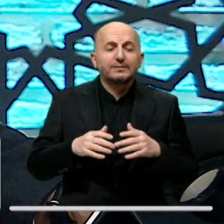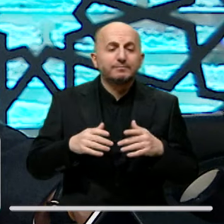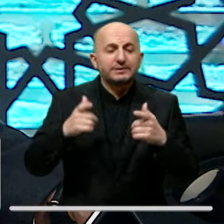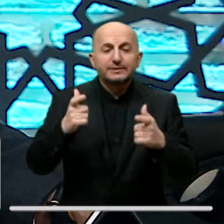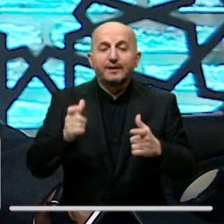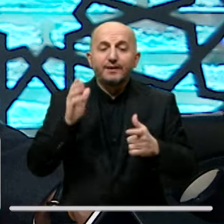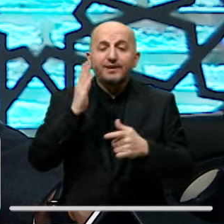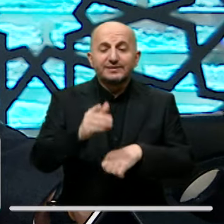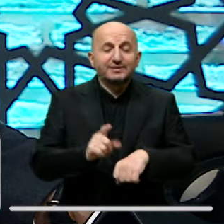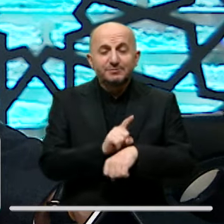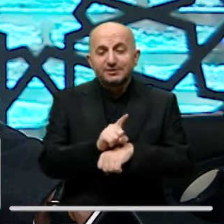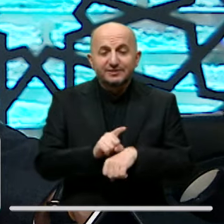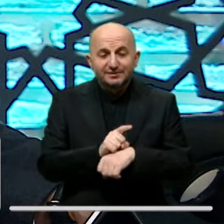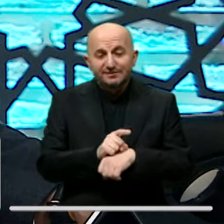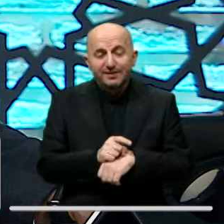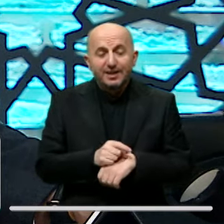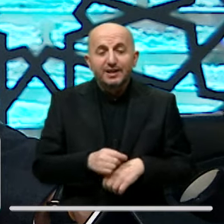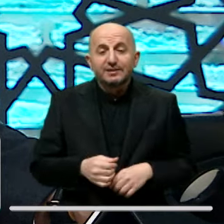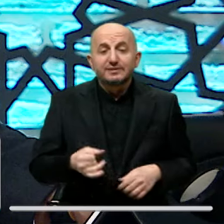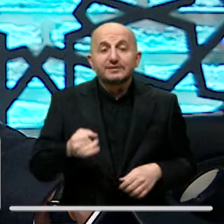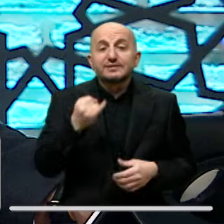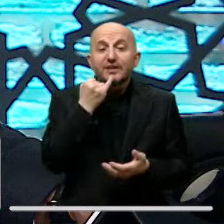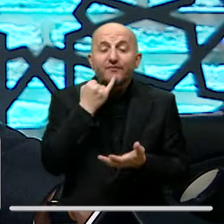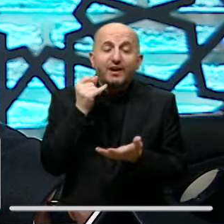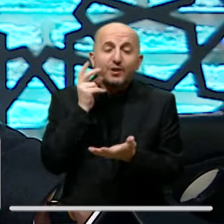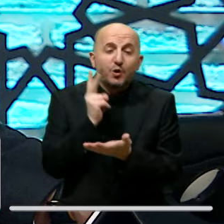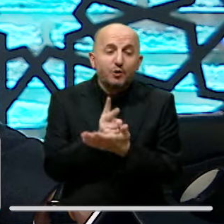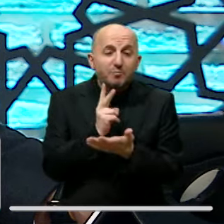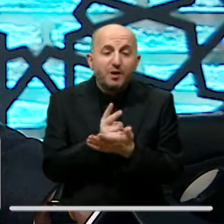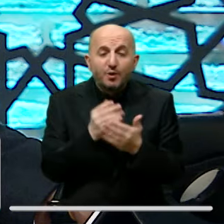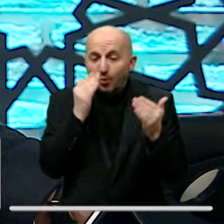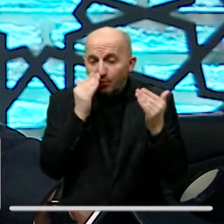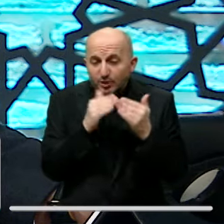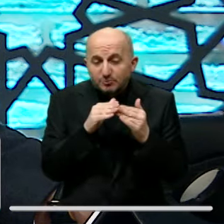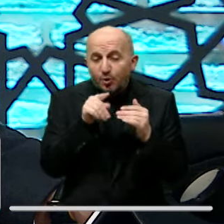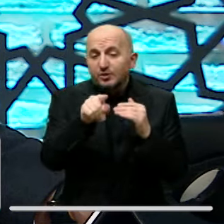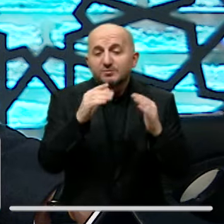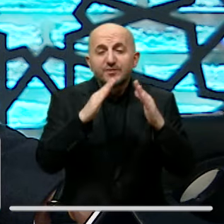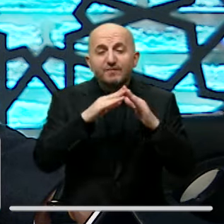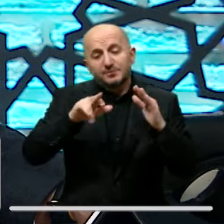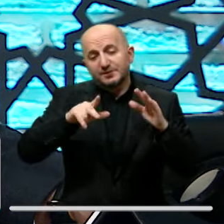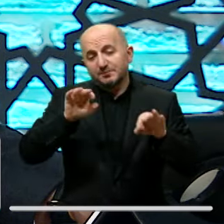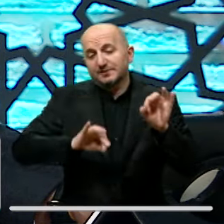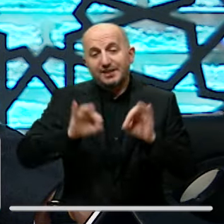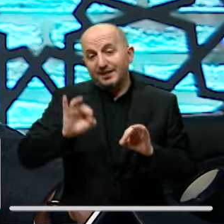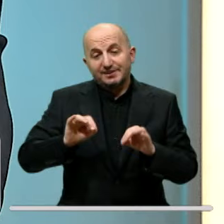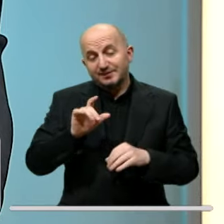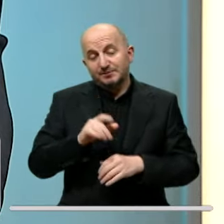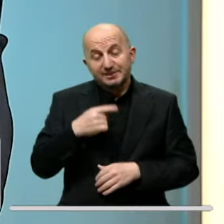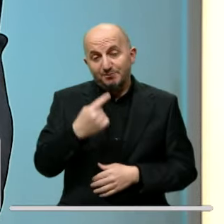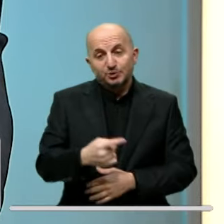vakit seferilik hükümlerine tabi miyiz yoksa orası da bizim evimiz kabilinden mi değerlendirilir